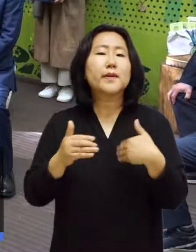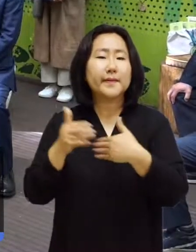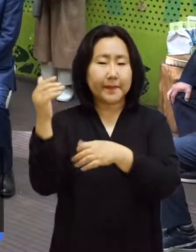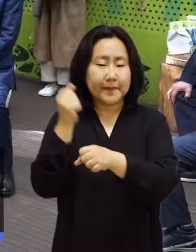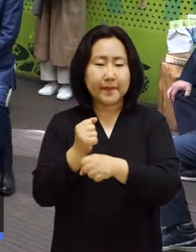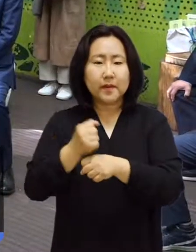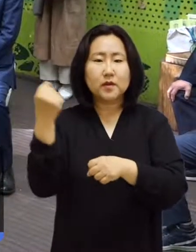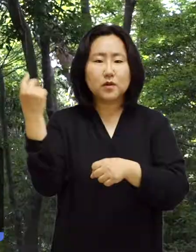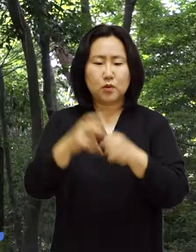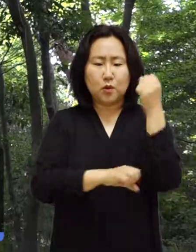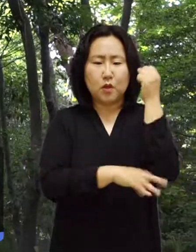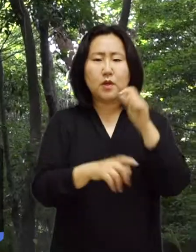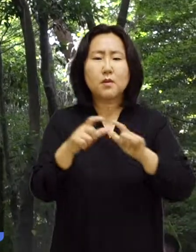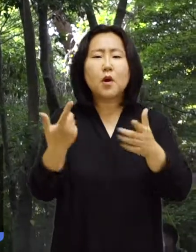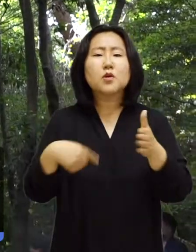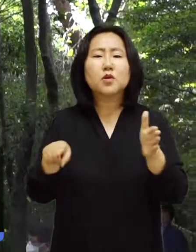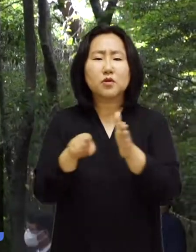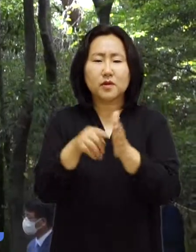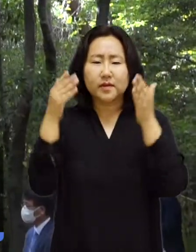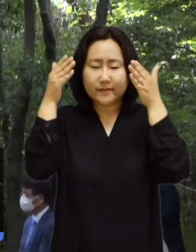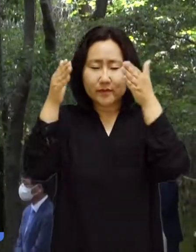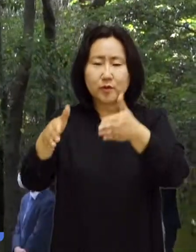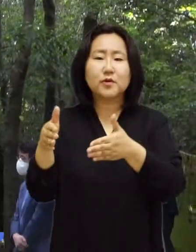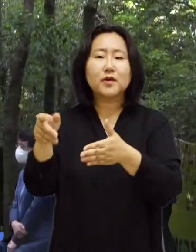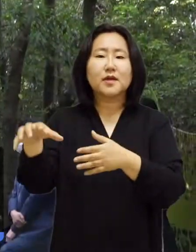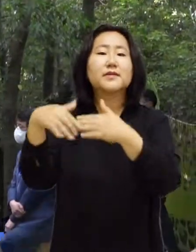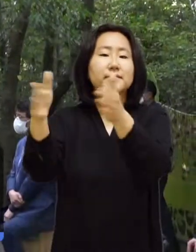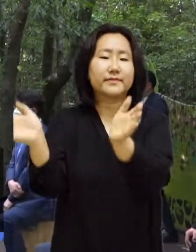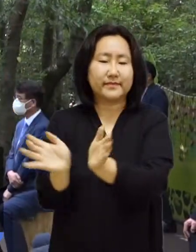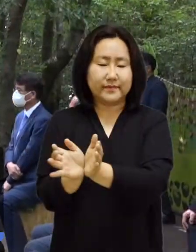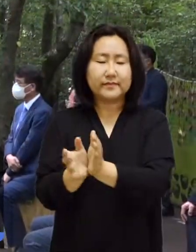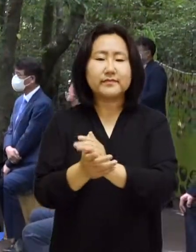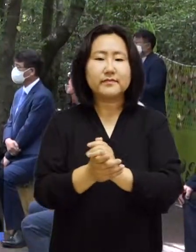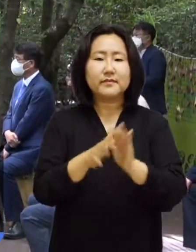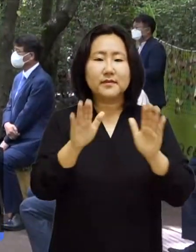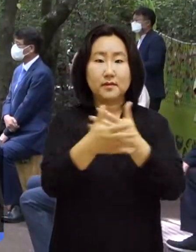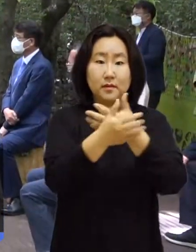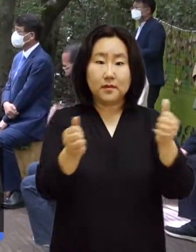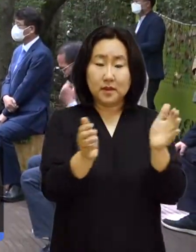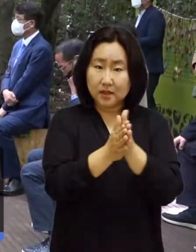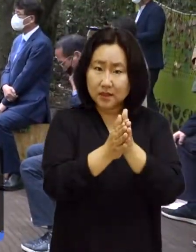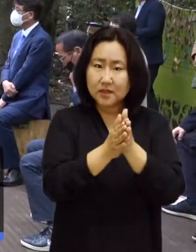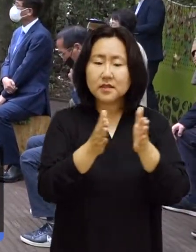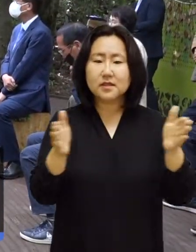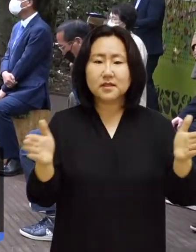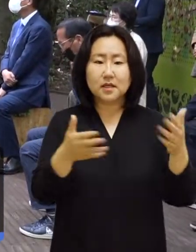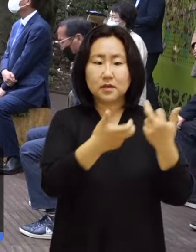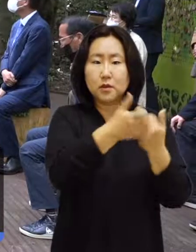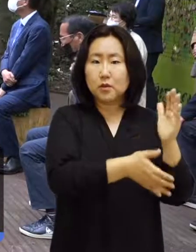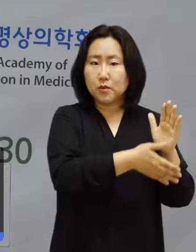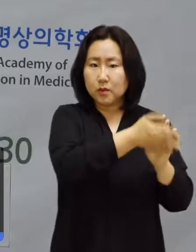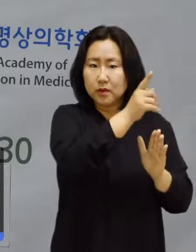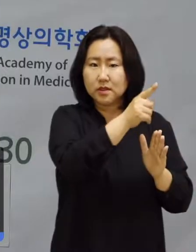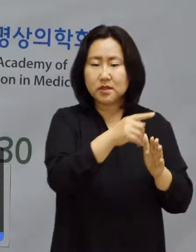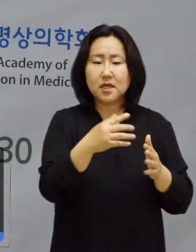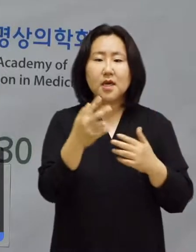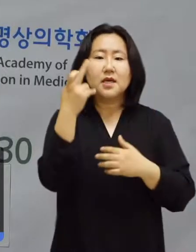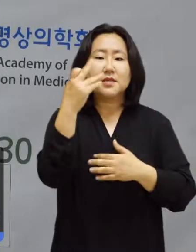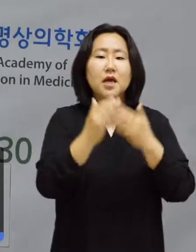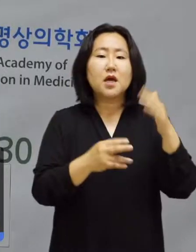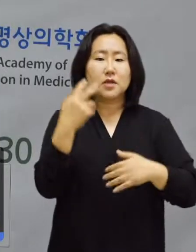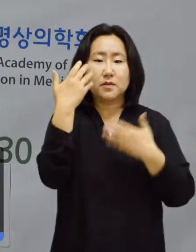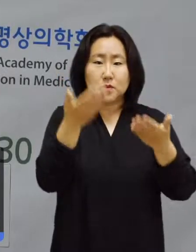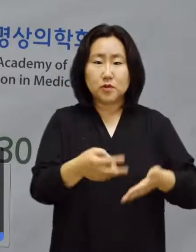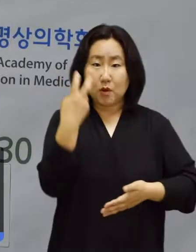개발하고 저변 확대에 힘쓰고 있는 기관입니다. 이번 협약을 시작으로 서귀포시는